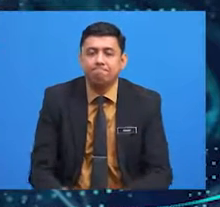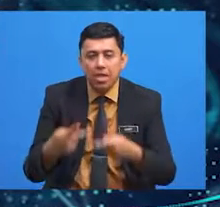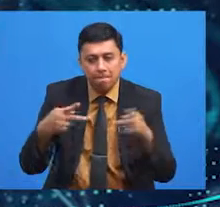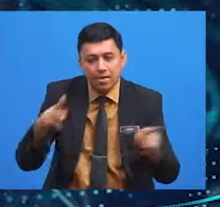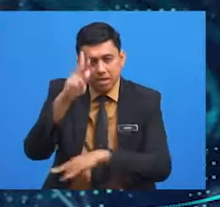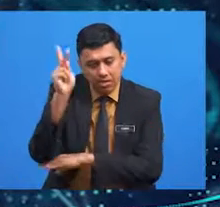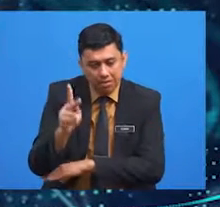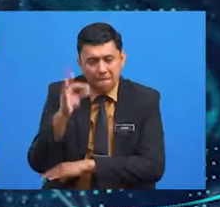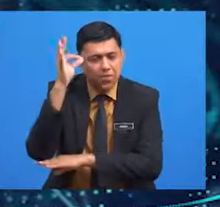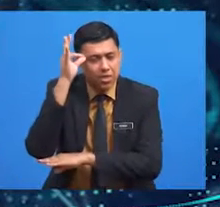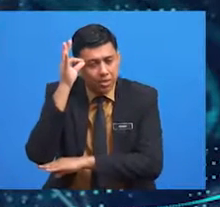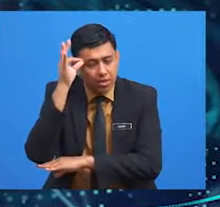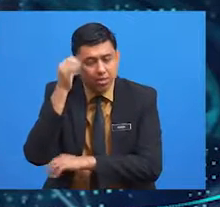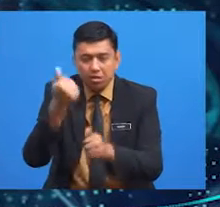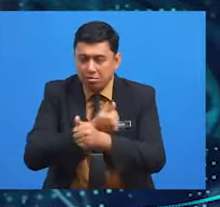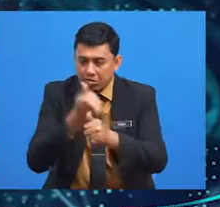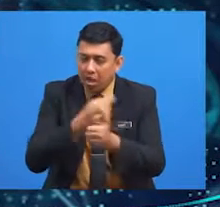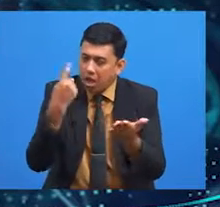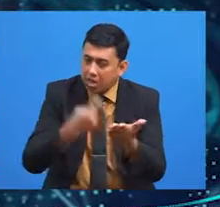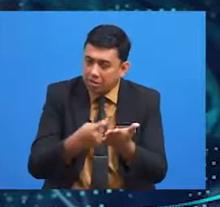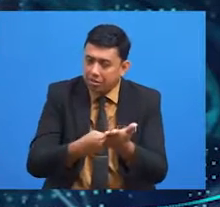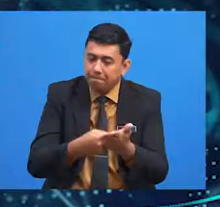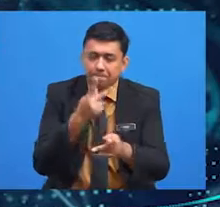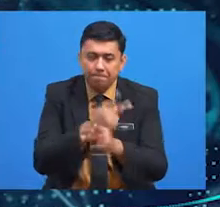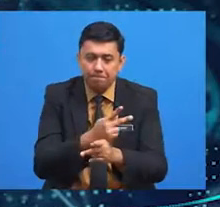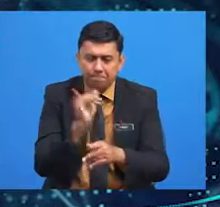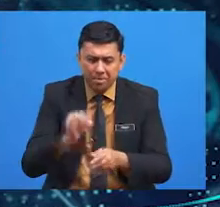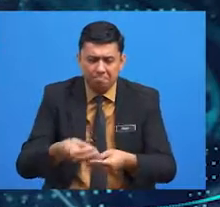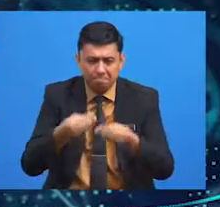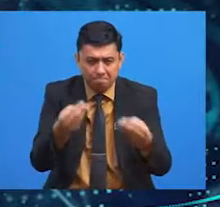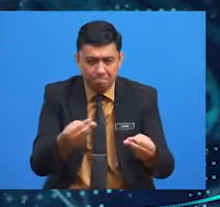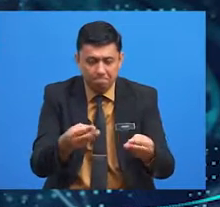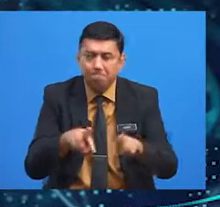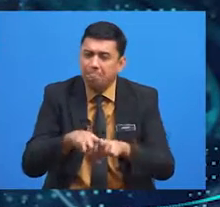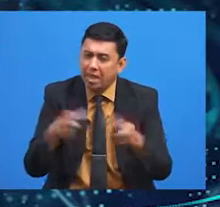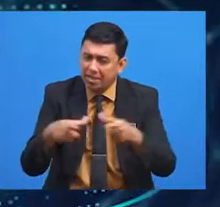Pernahkah murid-murid terfikir setiap harga perkhidmatan yang ditawarkan berbeza?